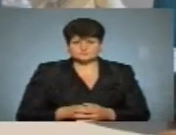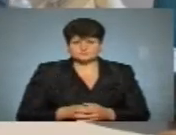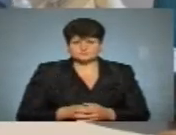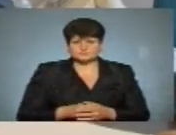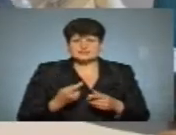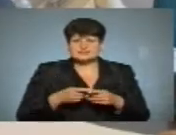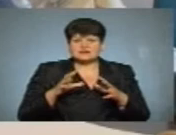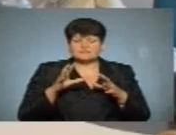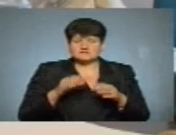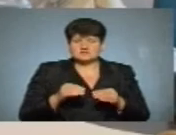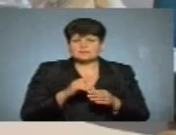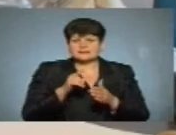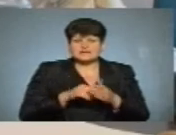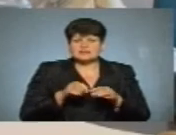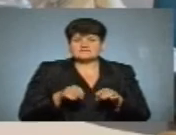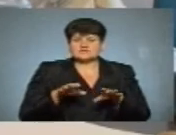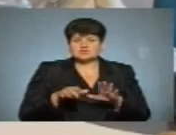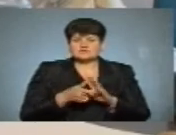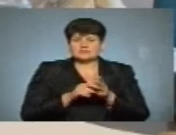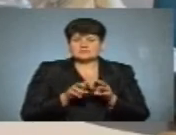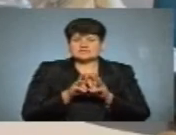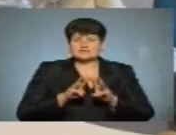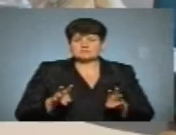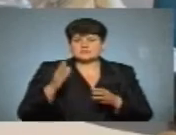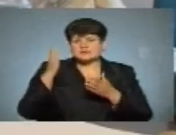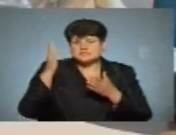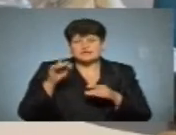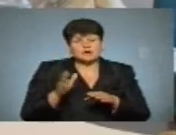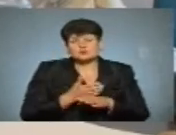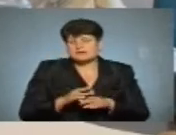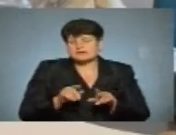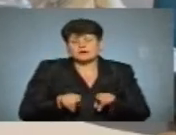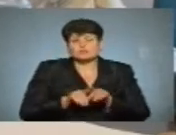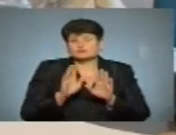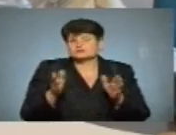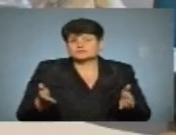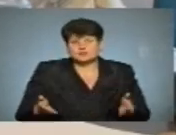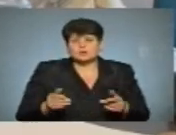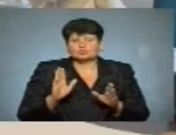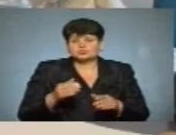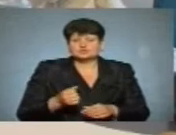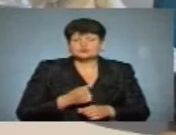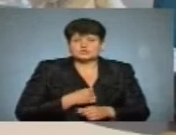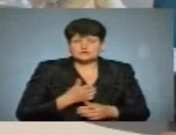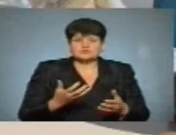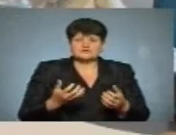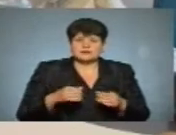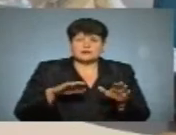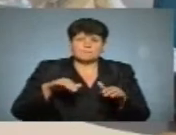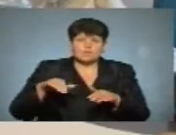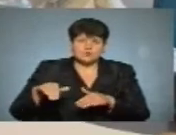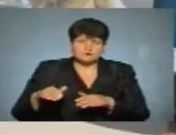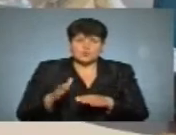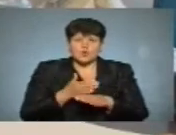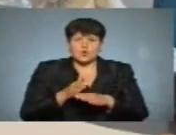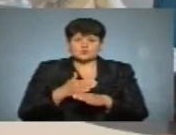це вже вирішує питання в Кабінеті міністрів. І як вони розподіляють, так воно і буде. Хоча дуже буде шкода, тому що якщо брати потім от